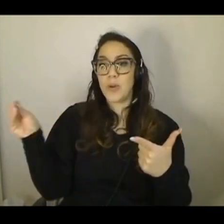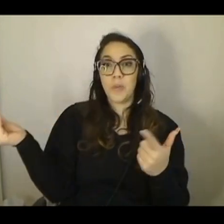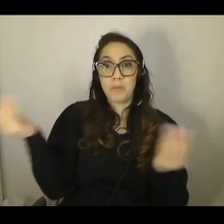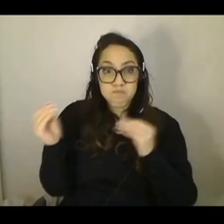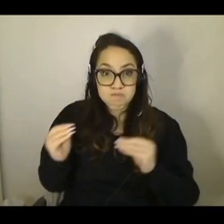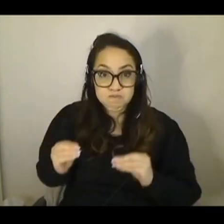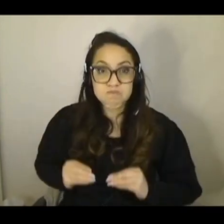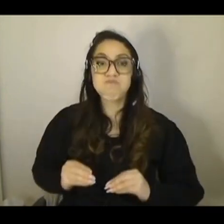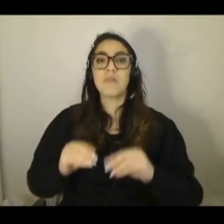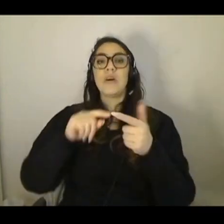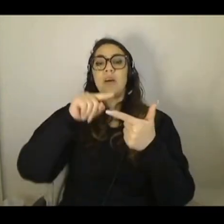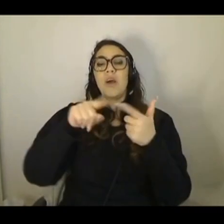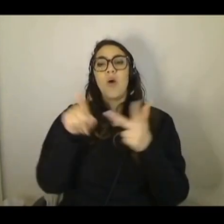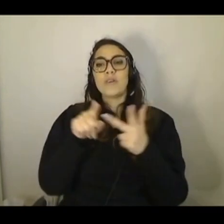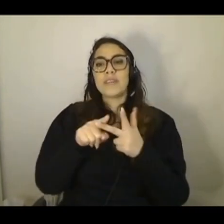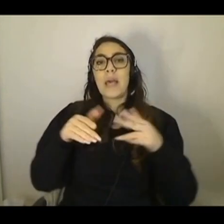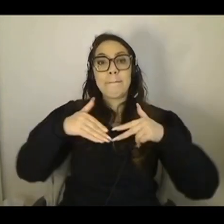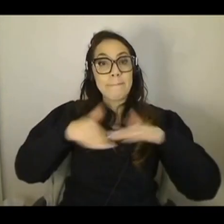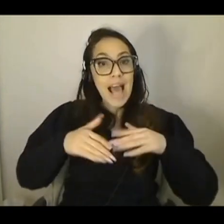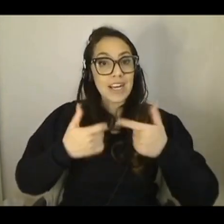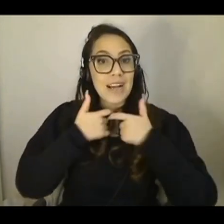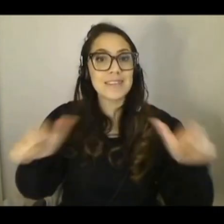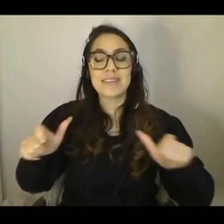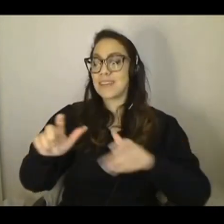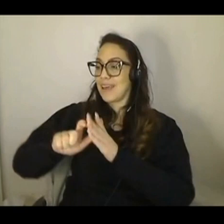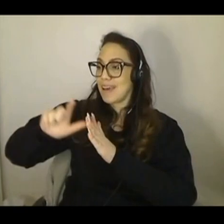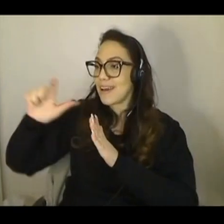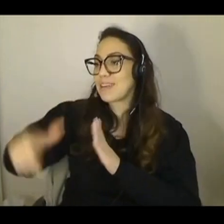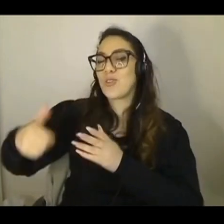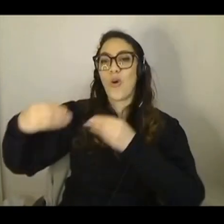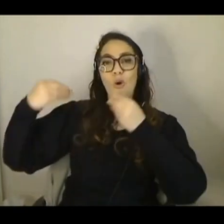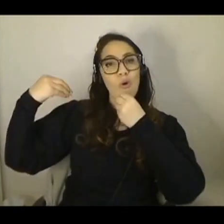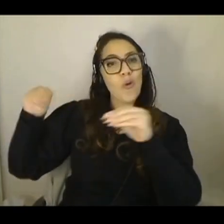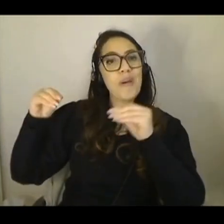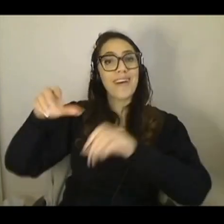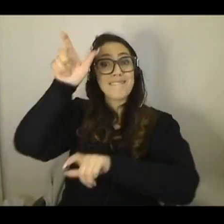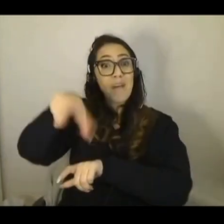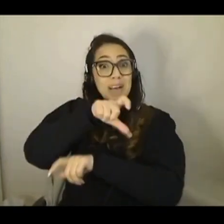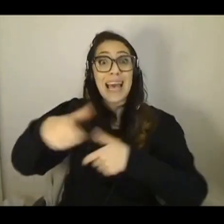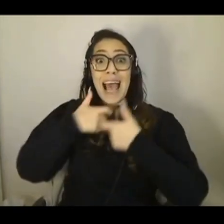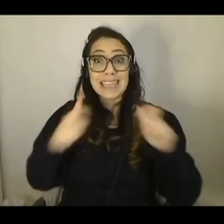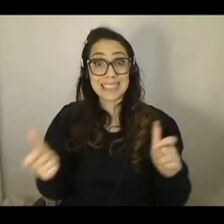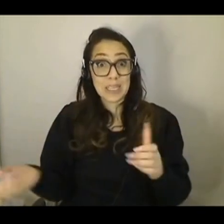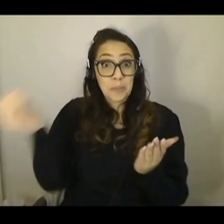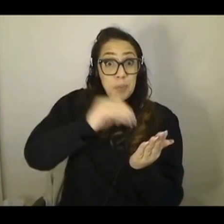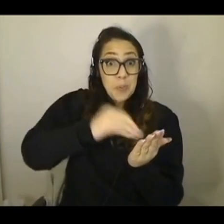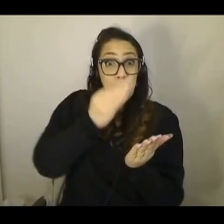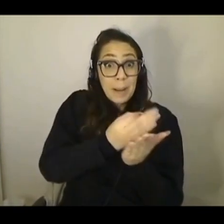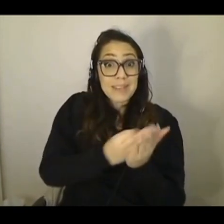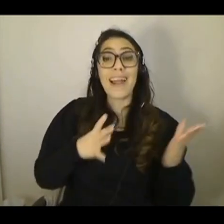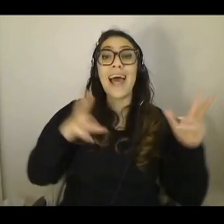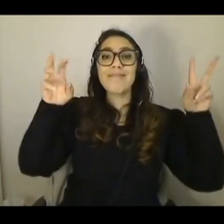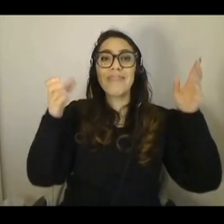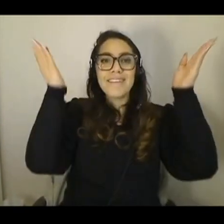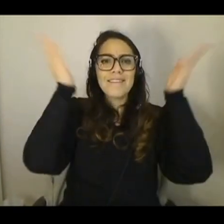les bancs publics, les plages accessibles, les restaurants, tout ce qui est commerçant, tout ce qui est pharmacie accessible, c'est déjà dans l'application. Vous avez plusieurs filtres. Si vous avez envie de choisir